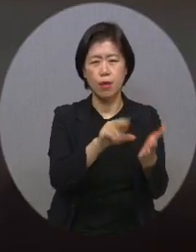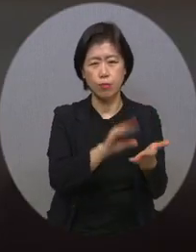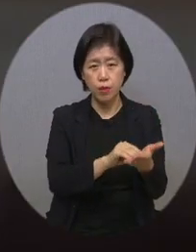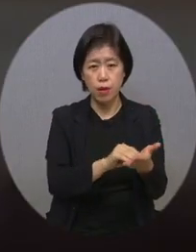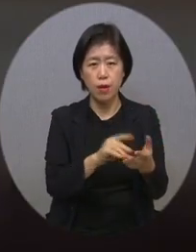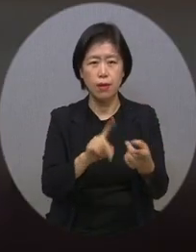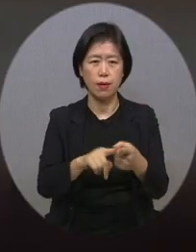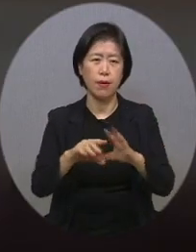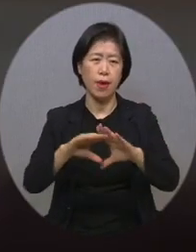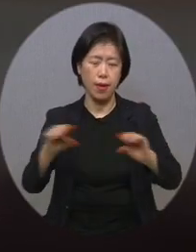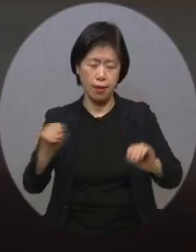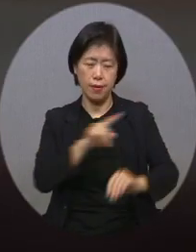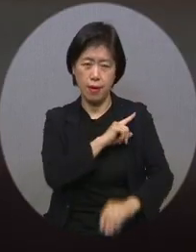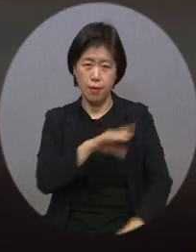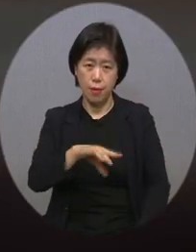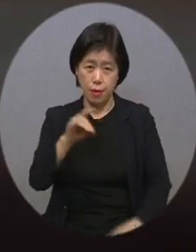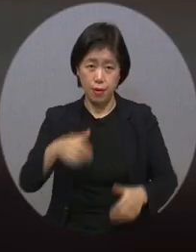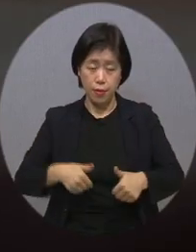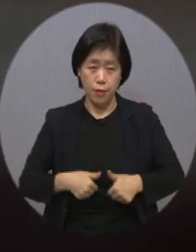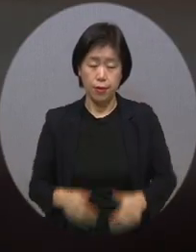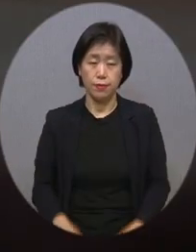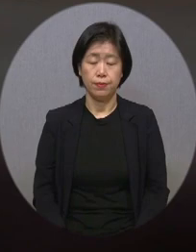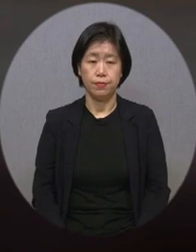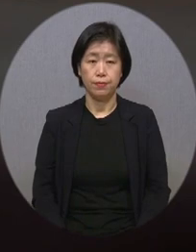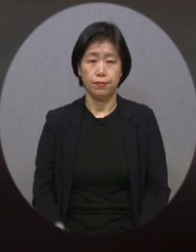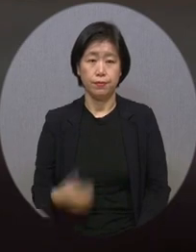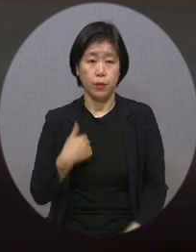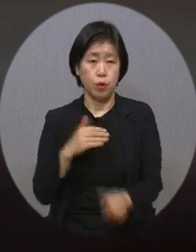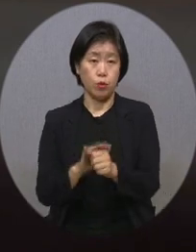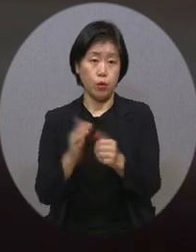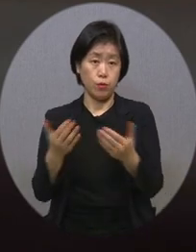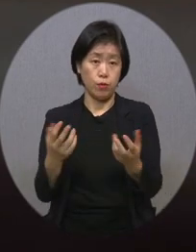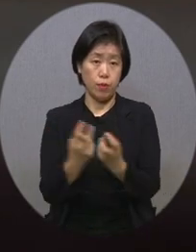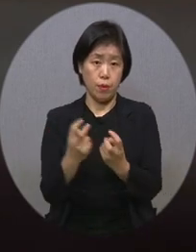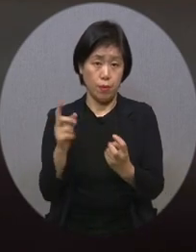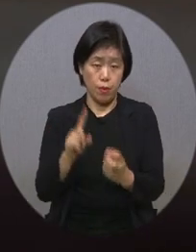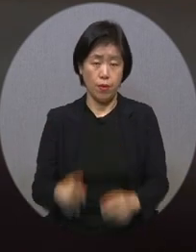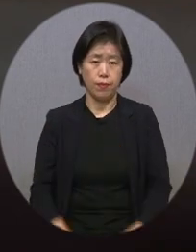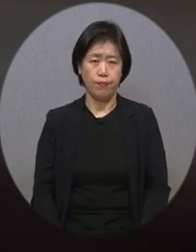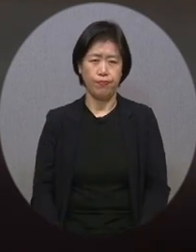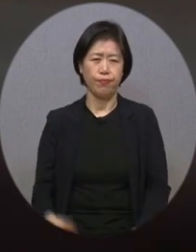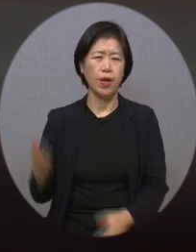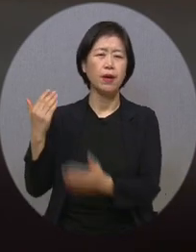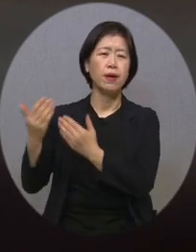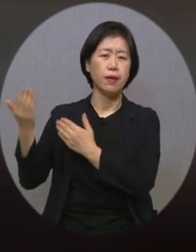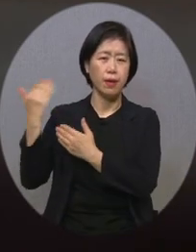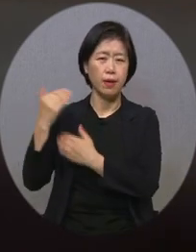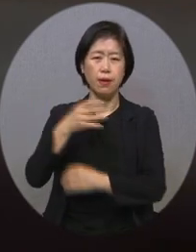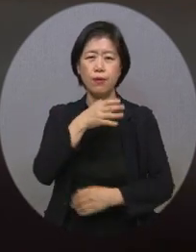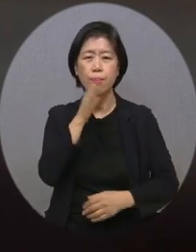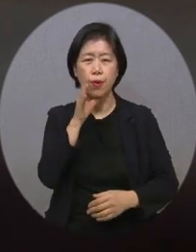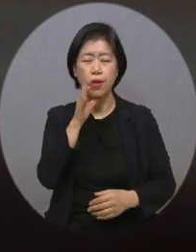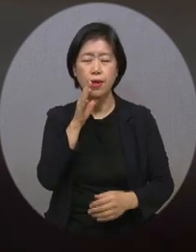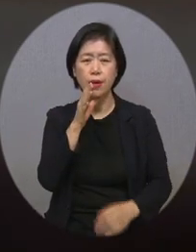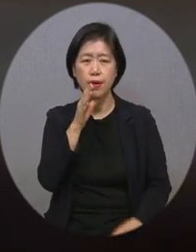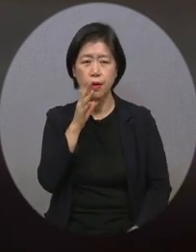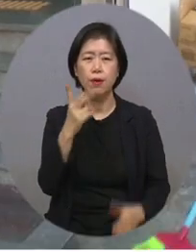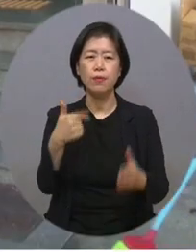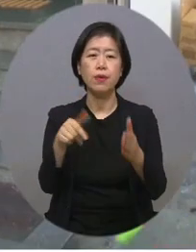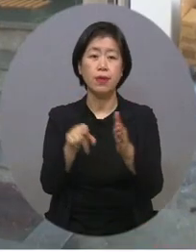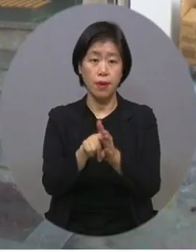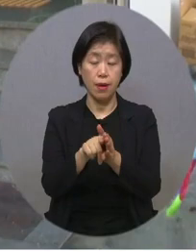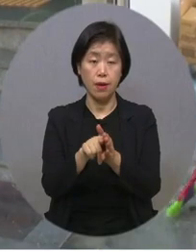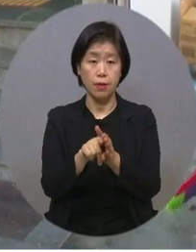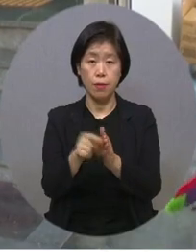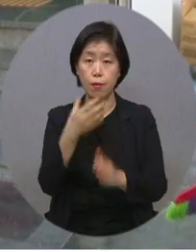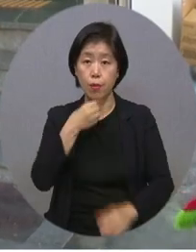우선 저희들이 할 수 있는 부분들이 그래요. 지금 사실은 전에는 우리 노인들을 저희들이 노인 복지라고 하면 유일하게 동네 경로당